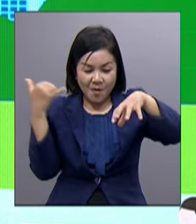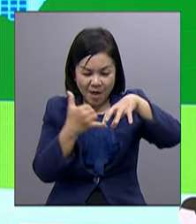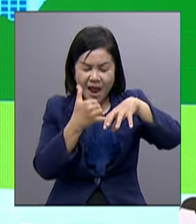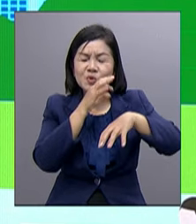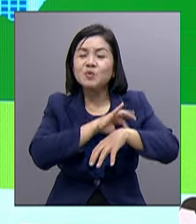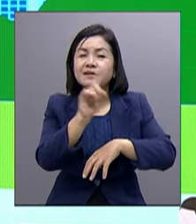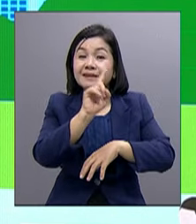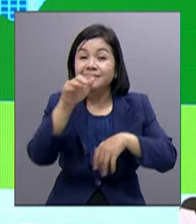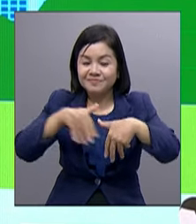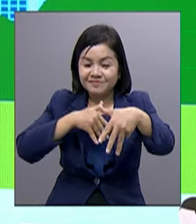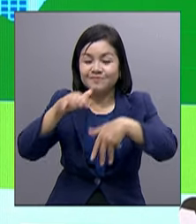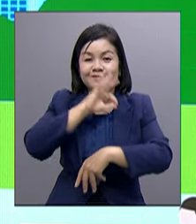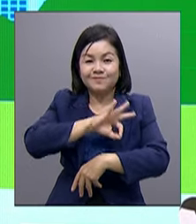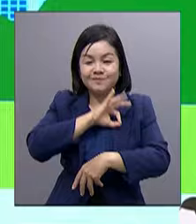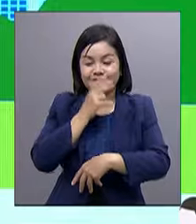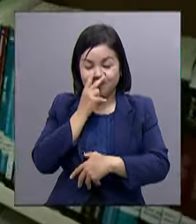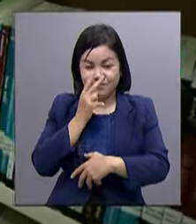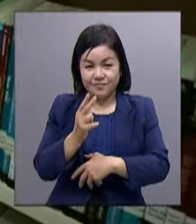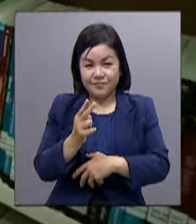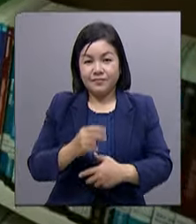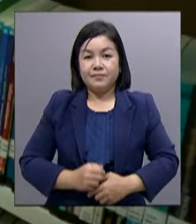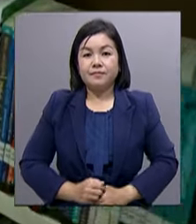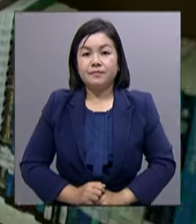างไรบ้างไปฟังเสียงกันค่ะ